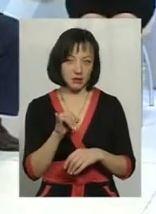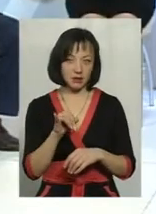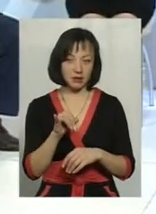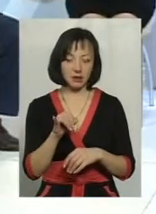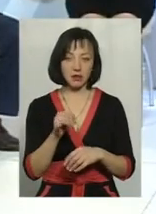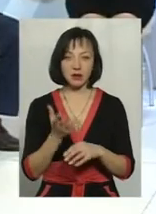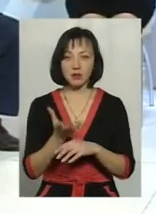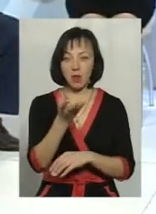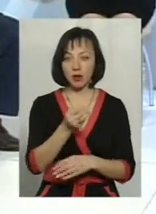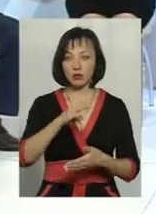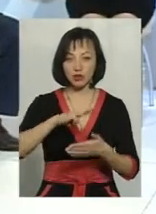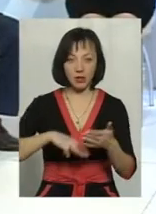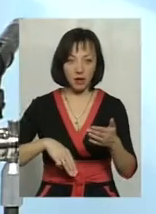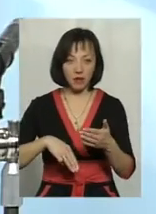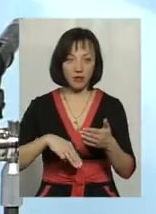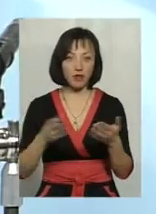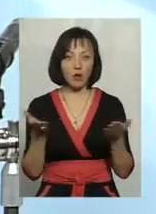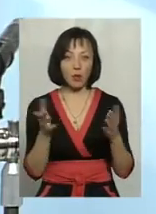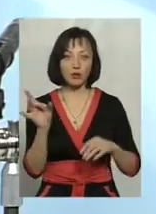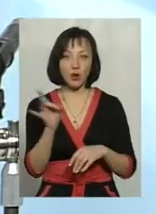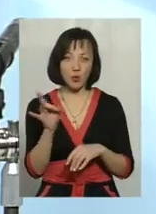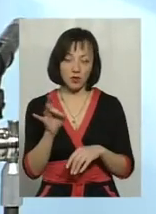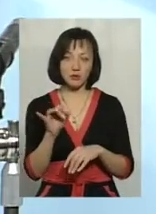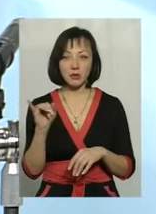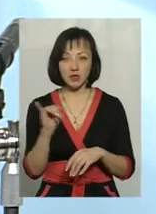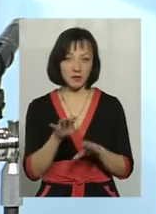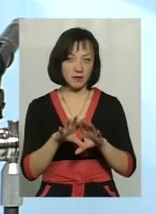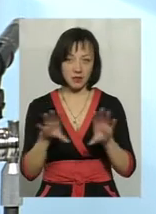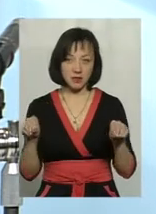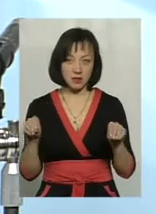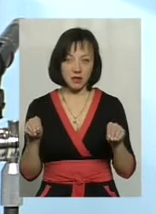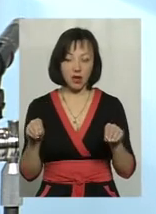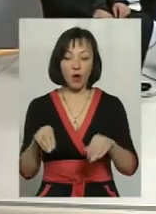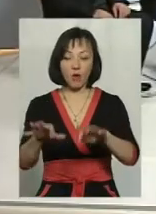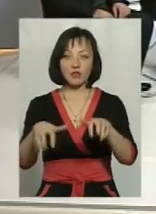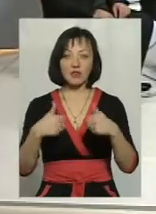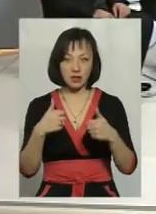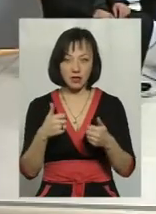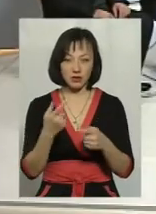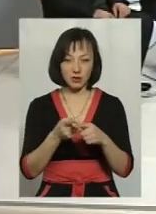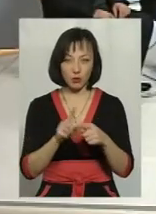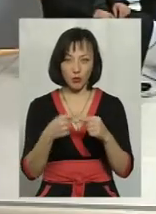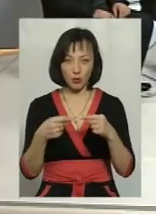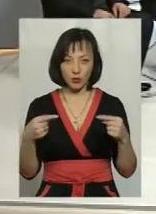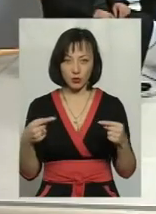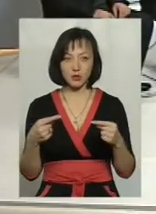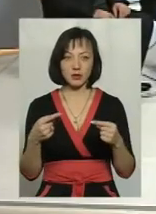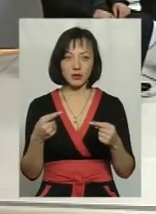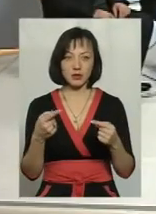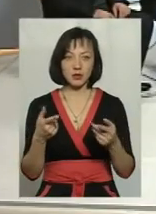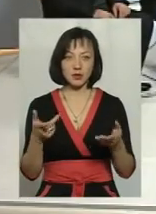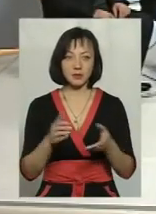Вони сплачують штраф, так, у якомусь певному розмірі, і все. Конфіскація йде. Ще штраф, як